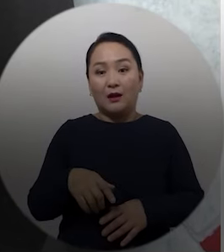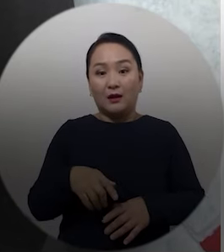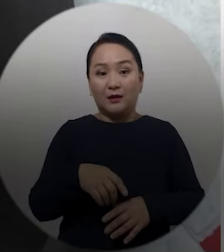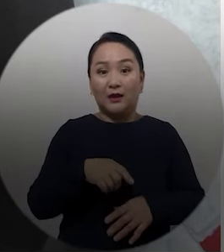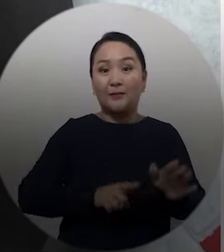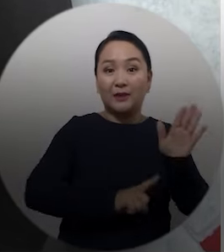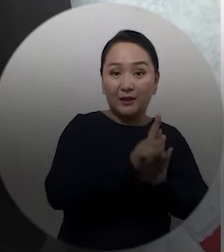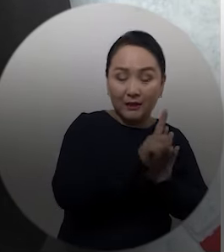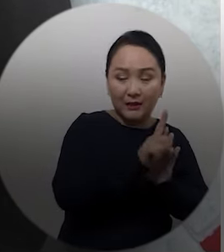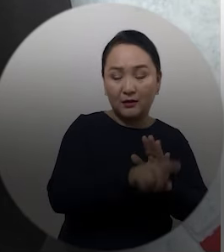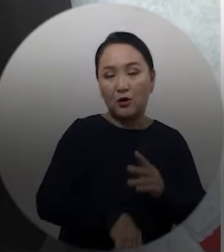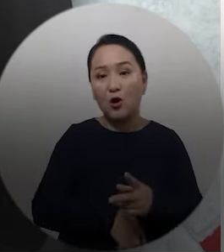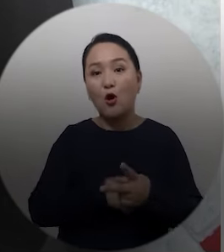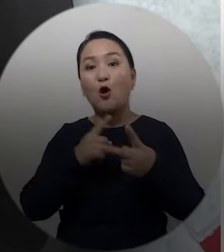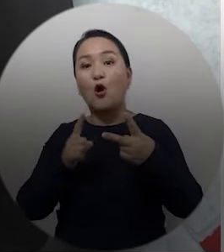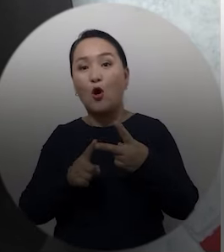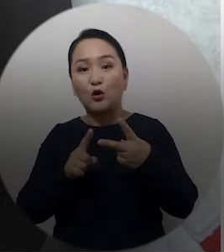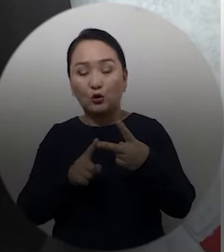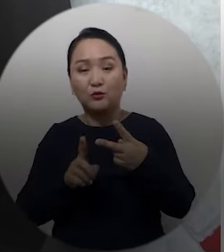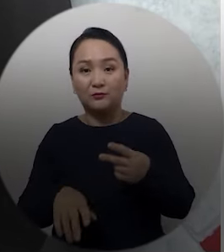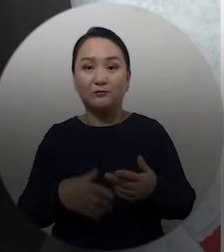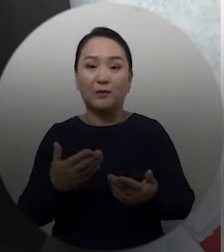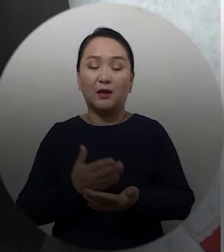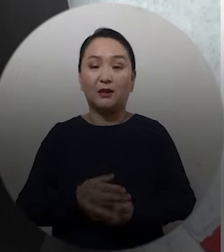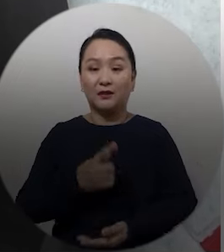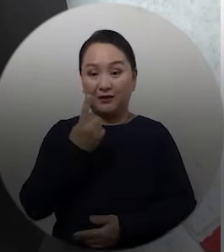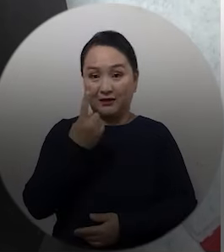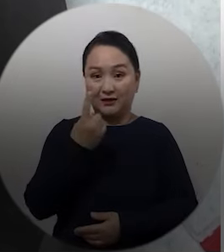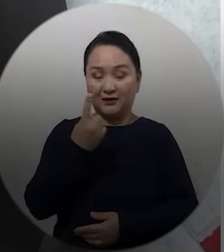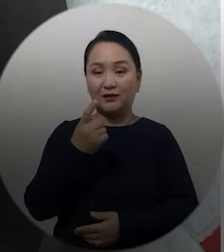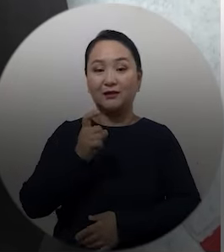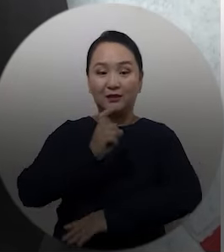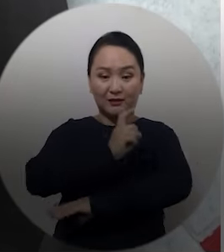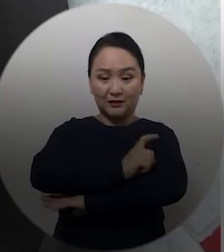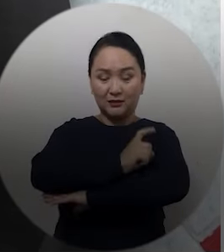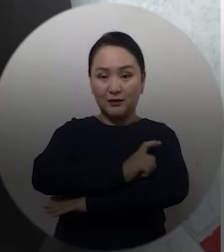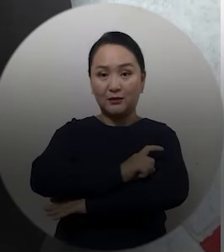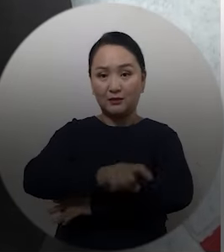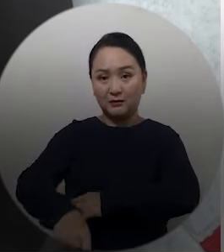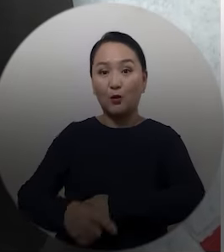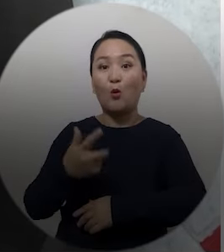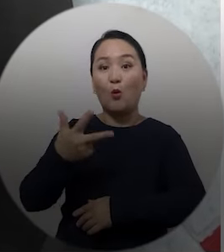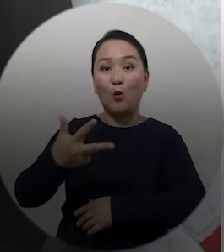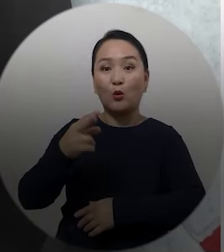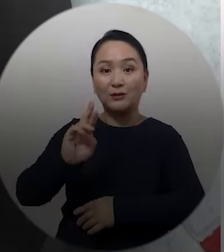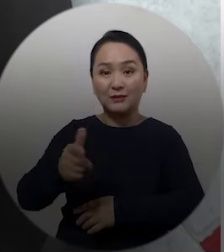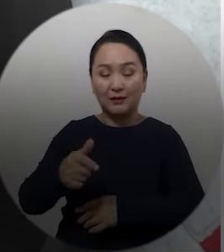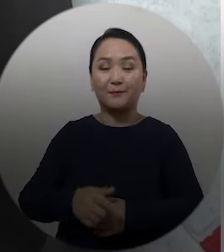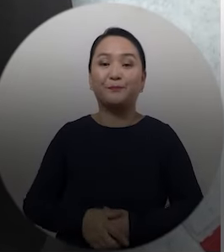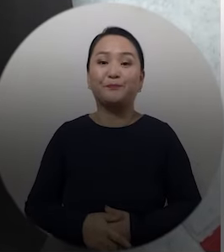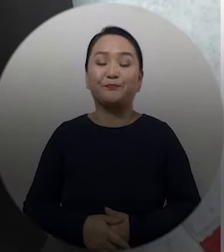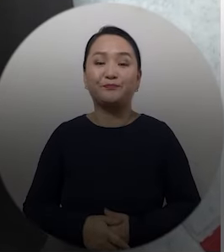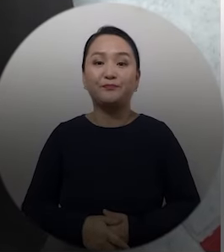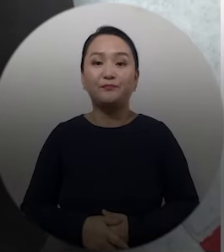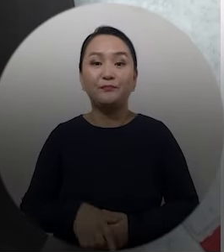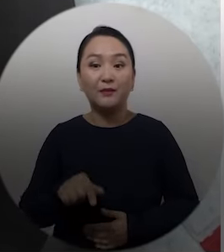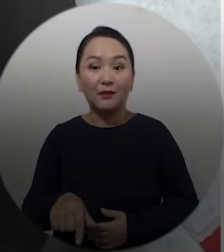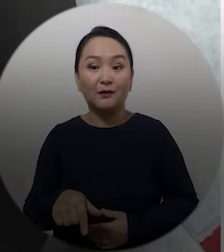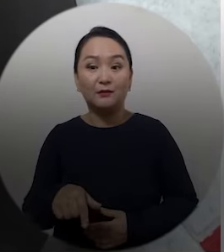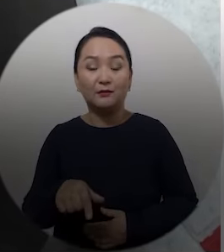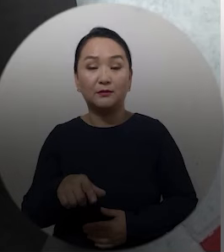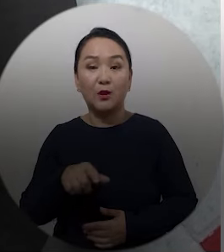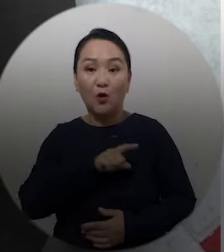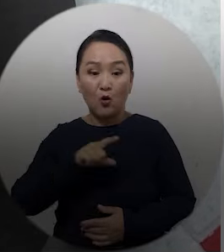үзэн сонгон суралцахаар тэгээд нэг хичээл нь бол 3 кредиттэй хичээлүүд байж байгаа. Тэгээд хэрв тэр